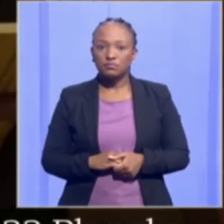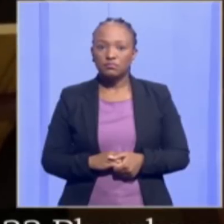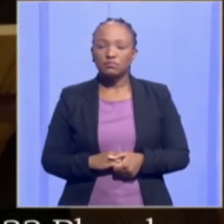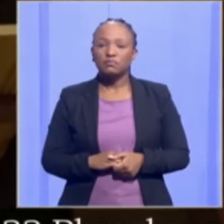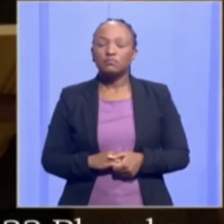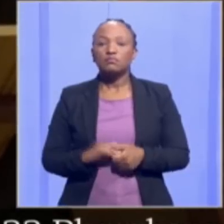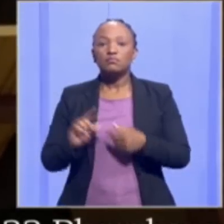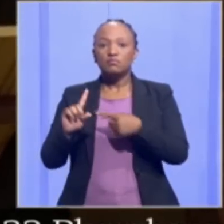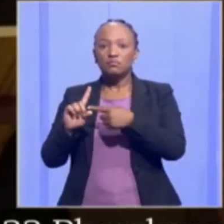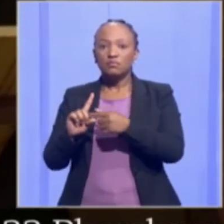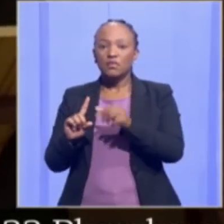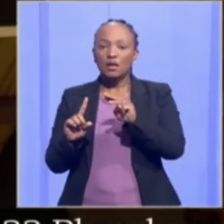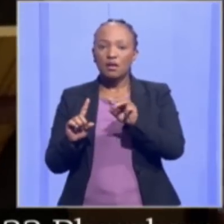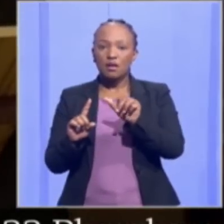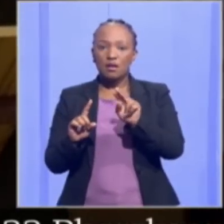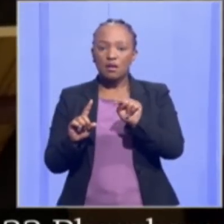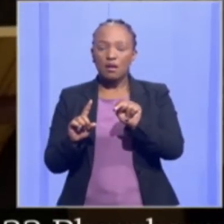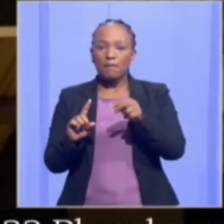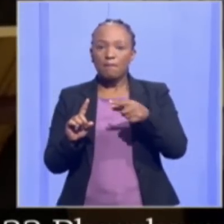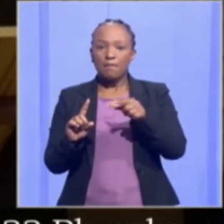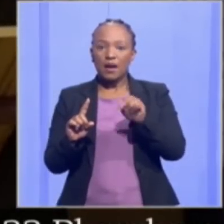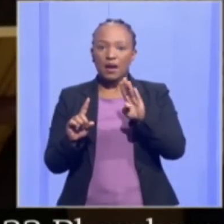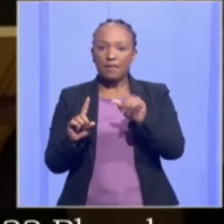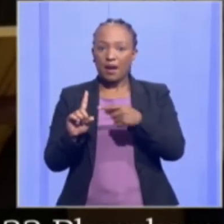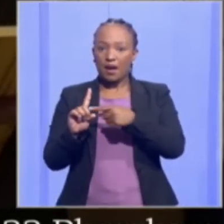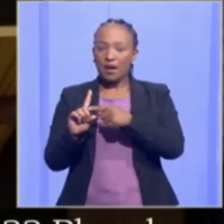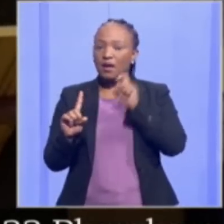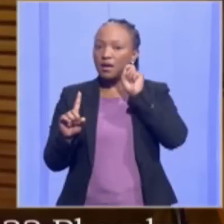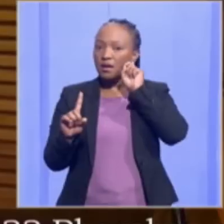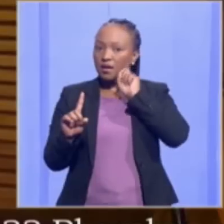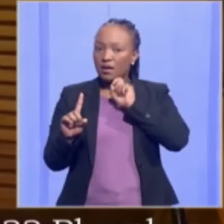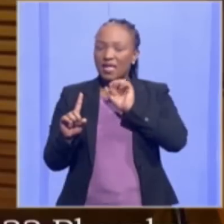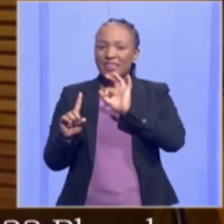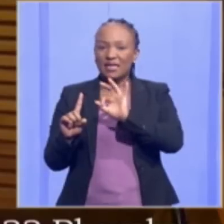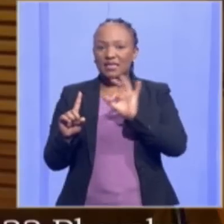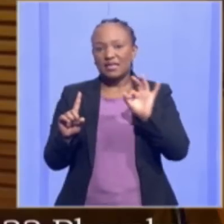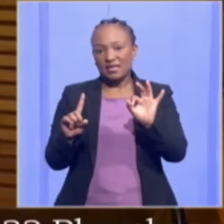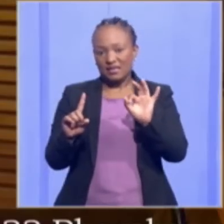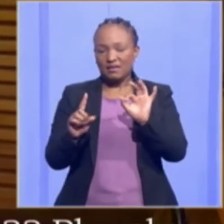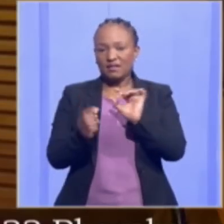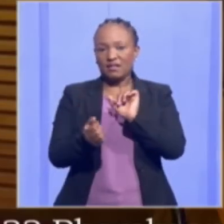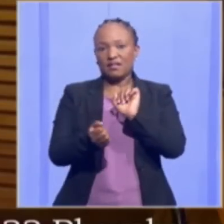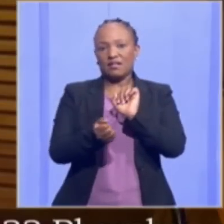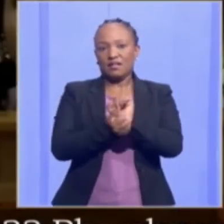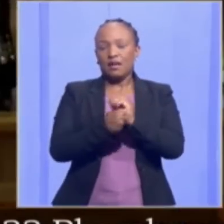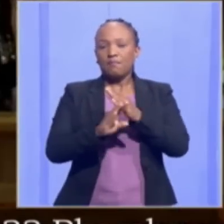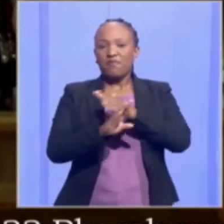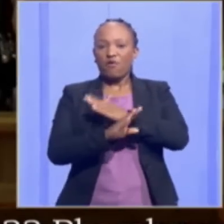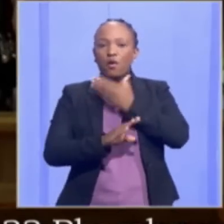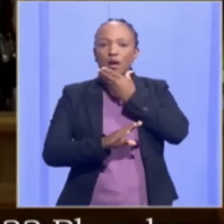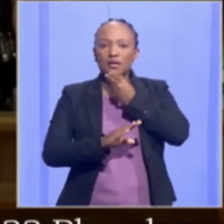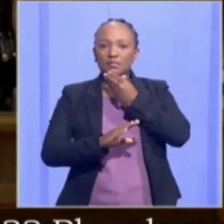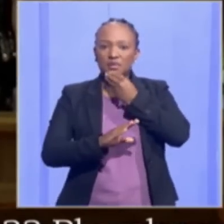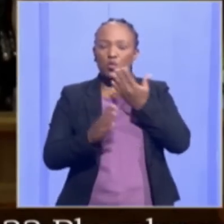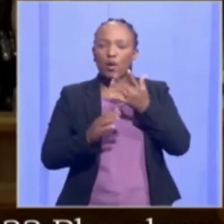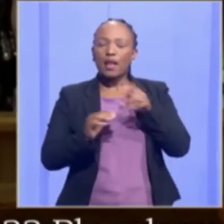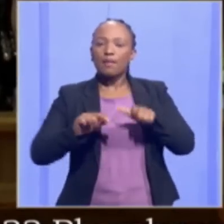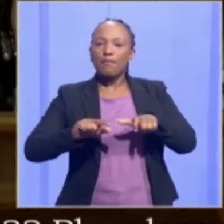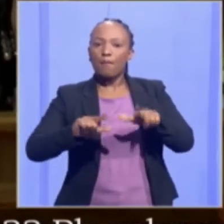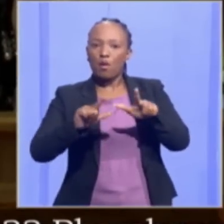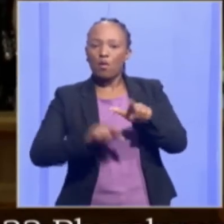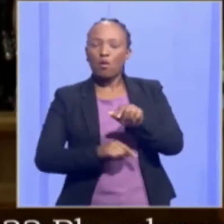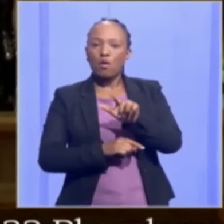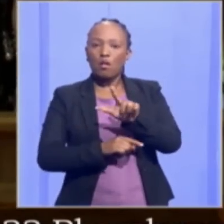Mangaba ya dilemo tse 30 o tshwerwe letsatsing la pele ho Keresemese le boa kgomo o fumane